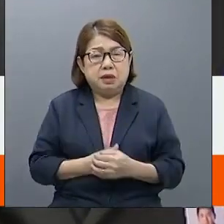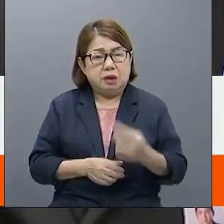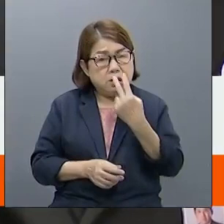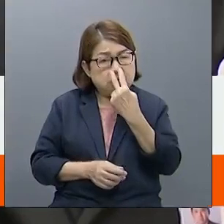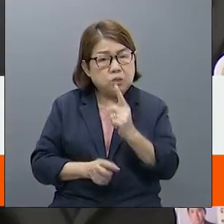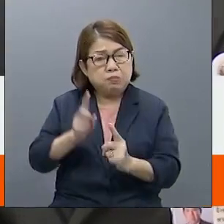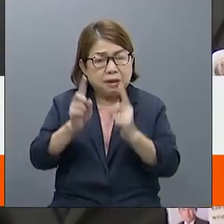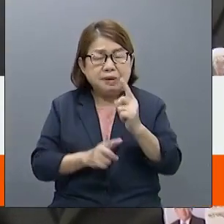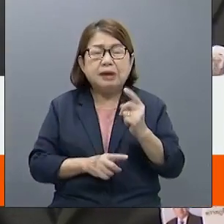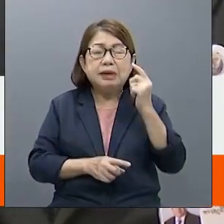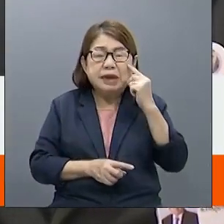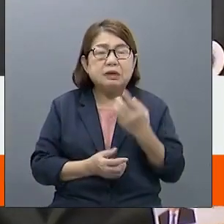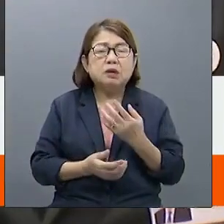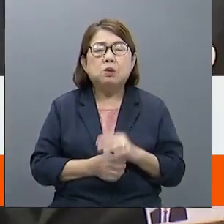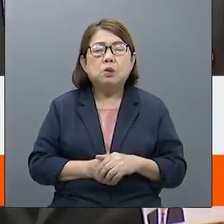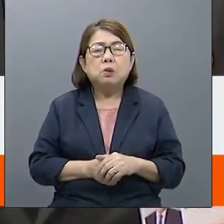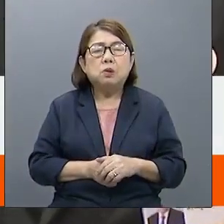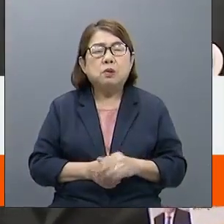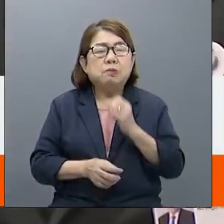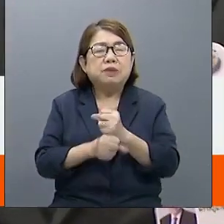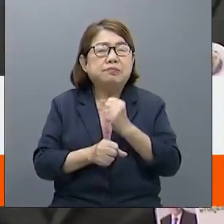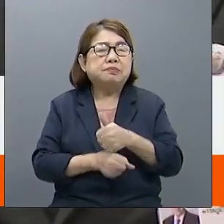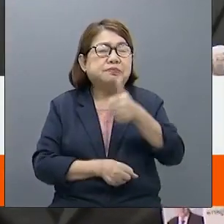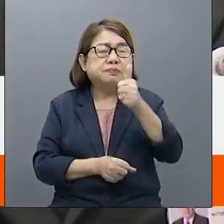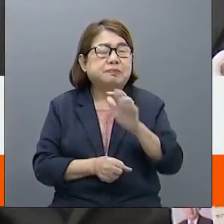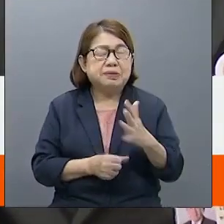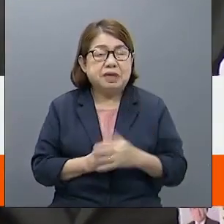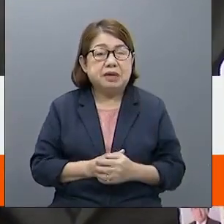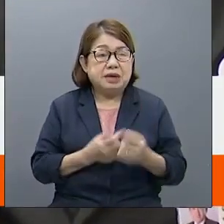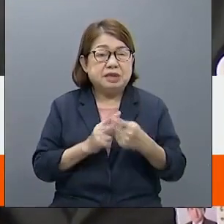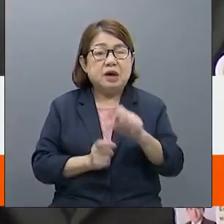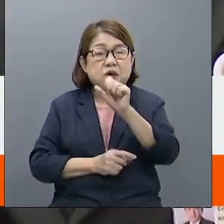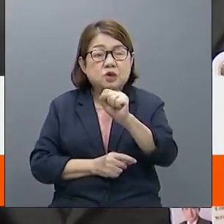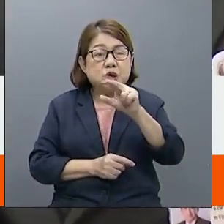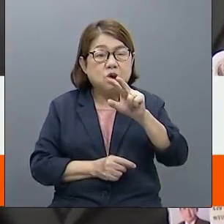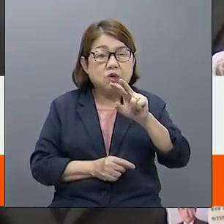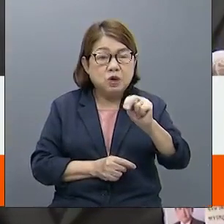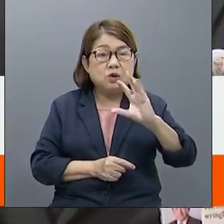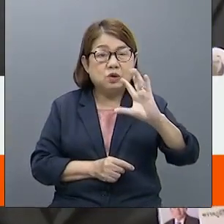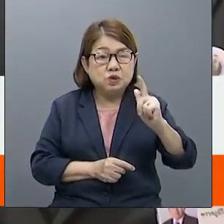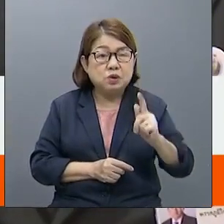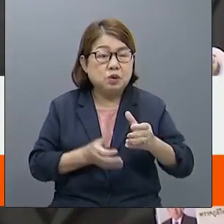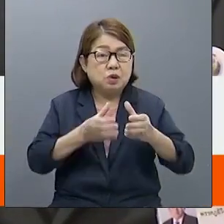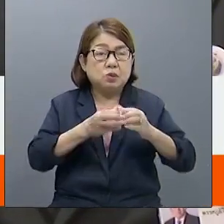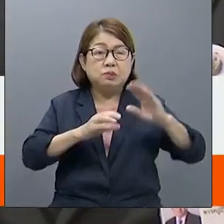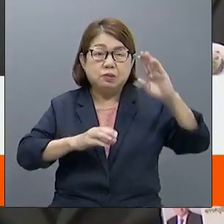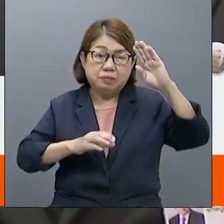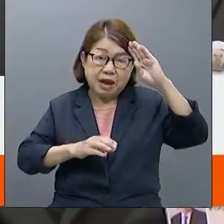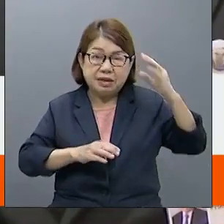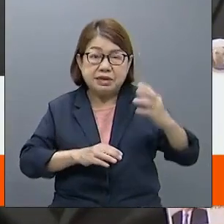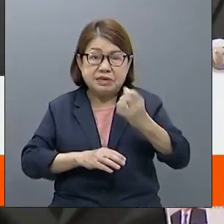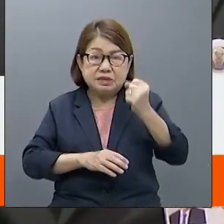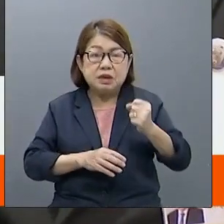บอกว่าไม่คุ้มค่าเท่านั้นเองนะครับทีนี้การประเมินของสนชนะครับคณะปฏิวัติตั้งขึ้นมานะครับแล้วก็มา